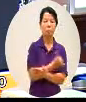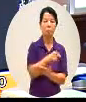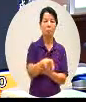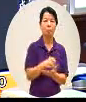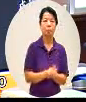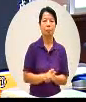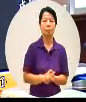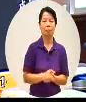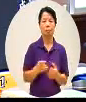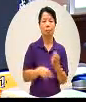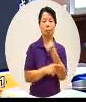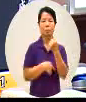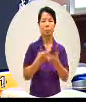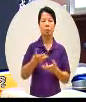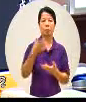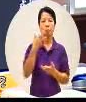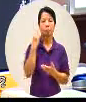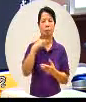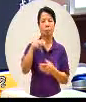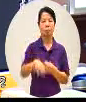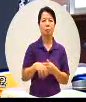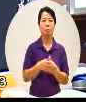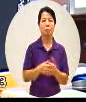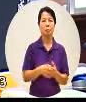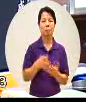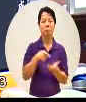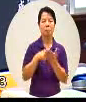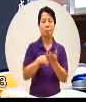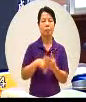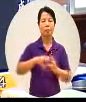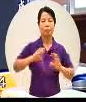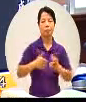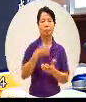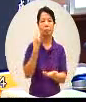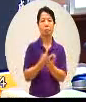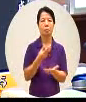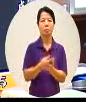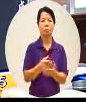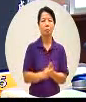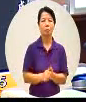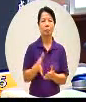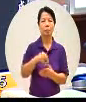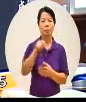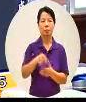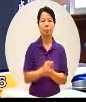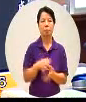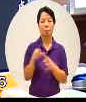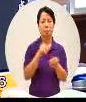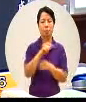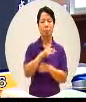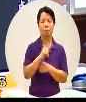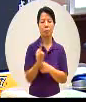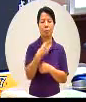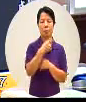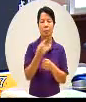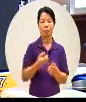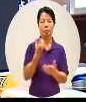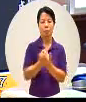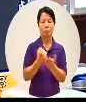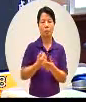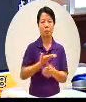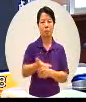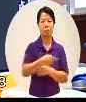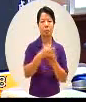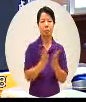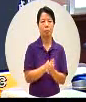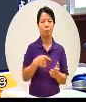拄好法制局长讲要替我申请国赔。 嗯， 我是想把资源留给别人啦、啊，尽量不要去申请国